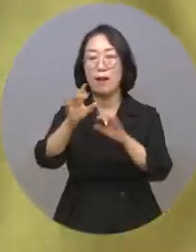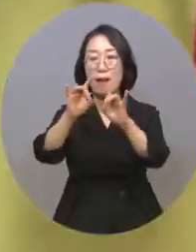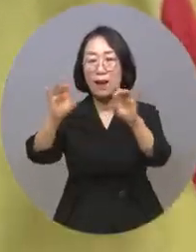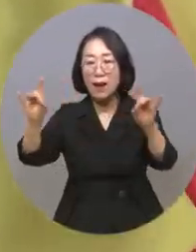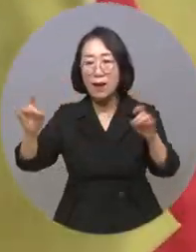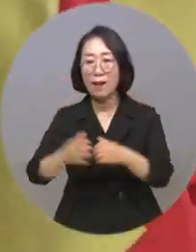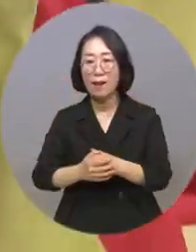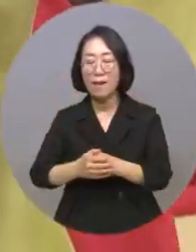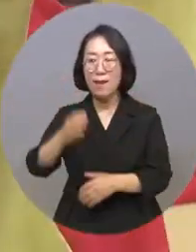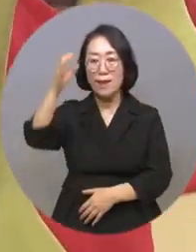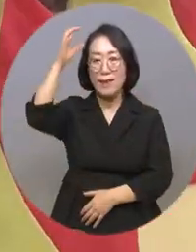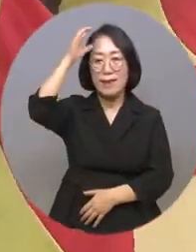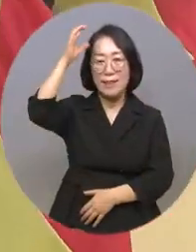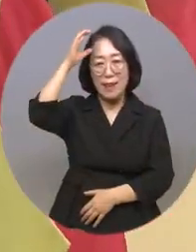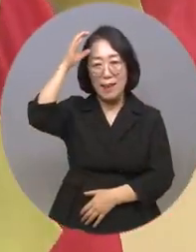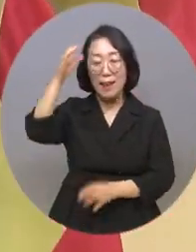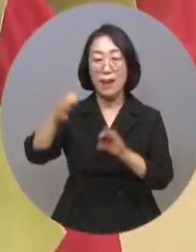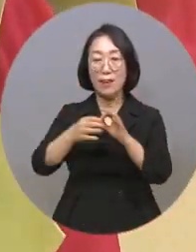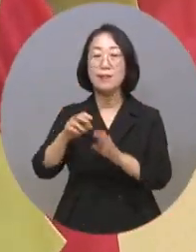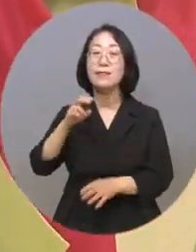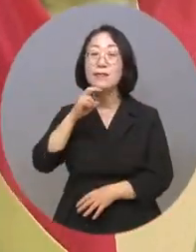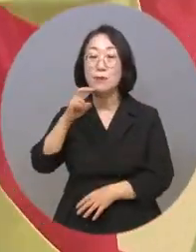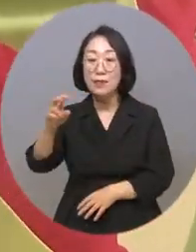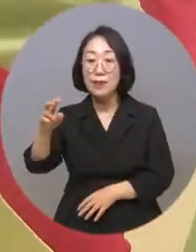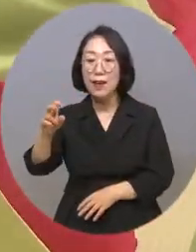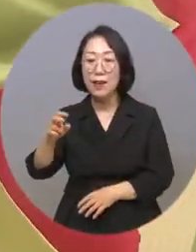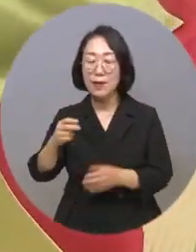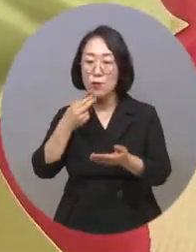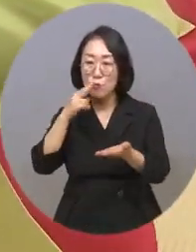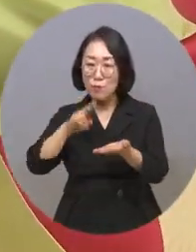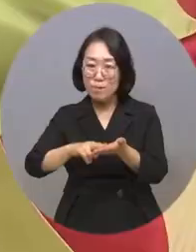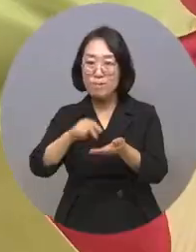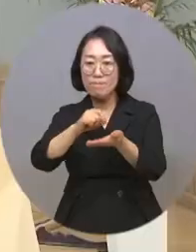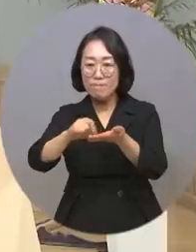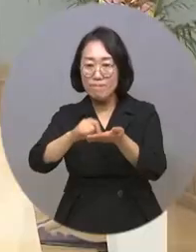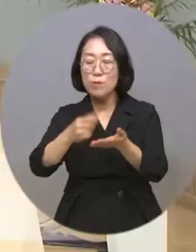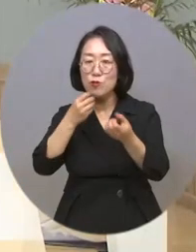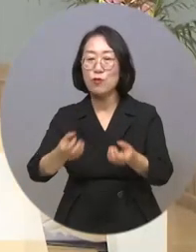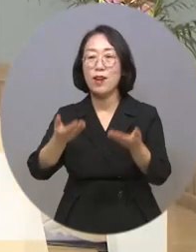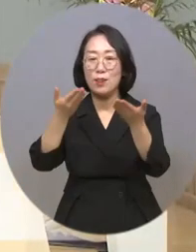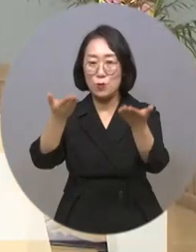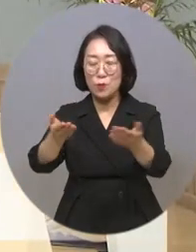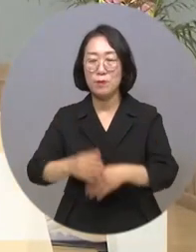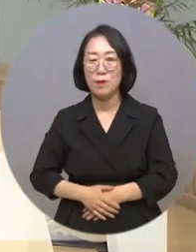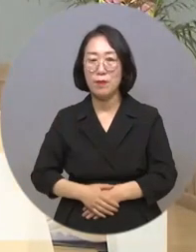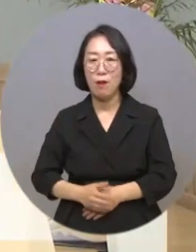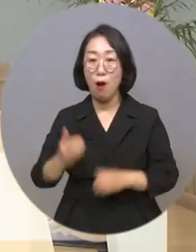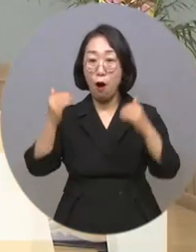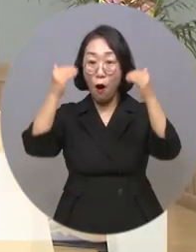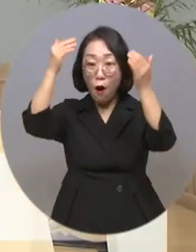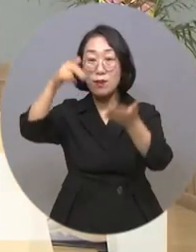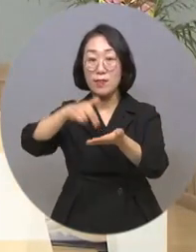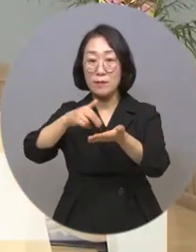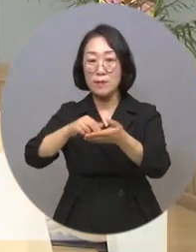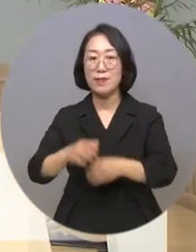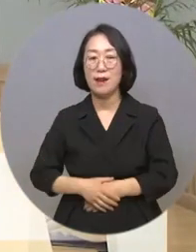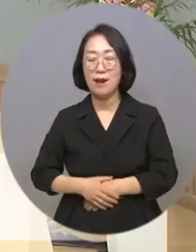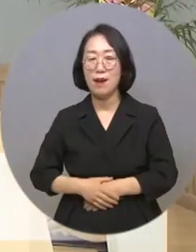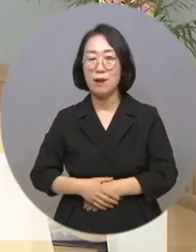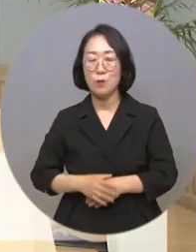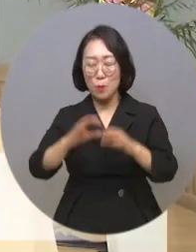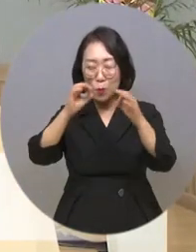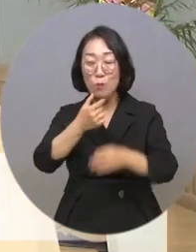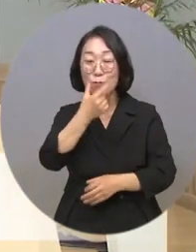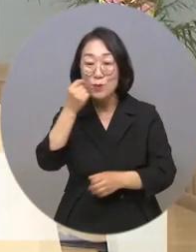설레는 20살이라는 메시지로 축하카드도 전달하였습니다. 어른으로서 미숙언점이 있기 때문에 이제